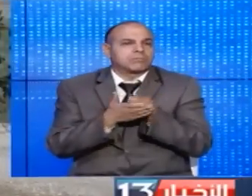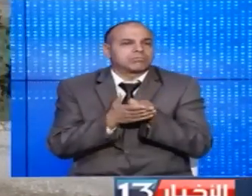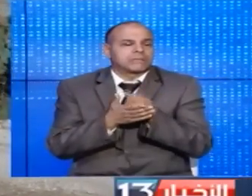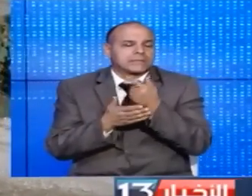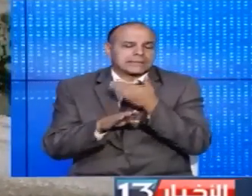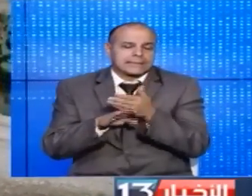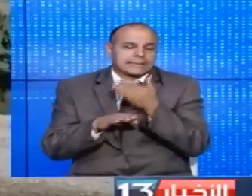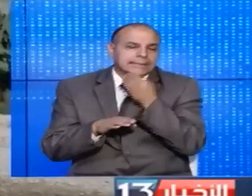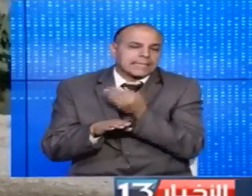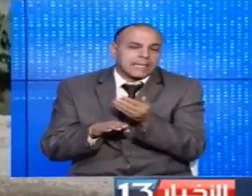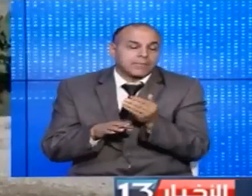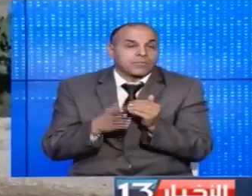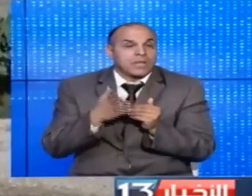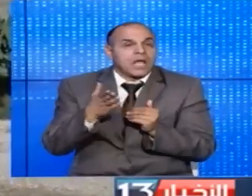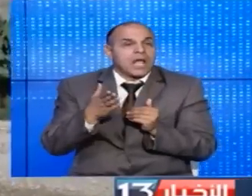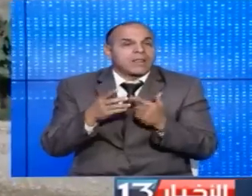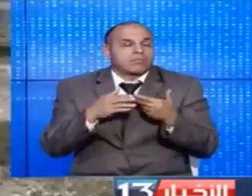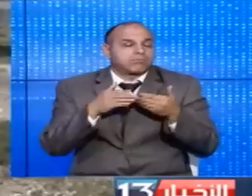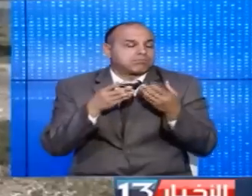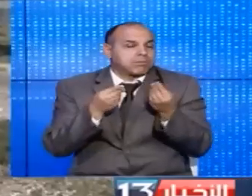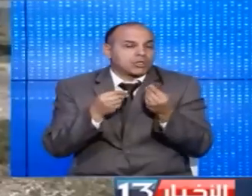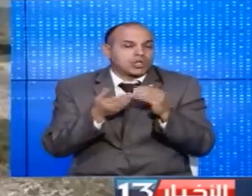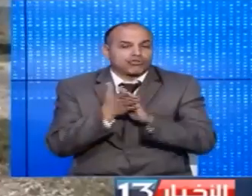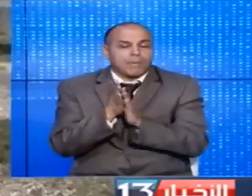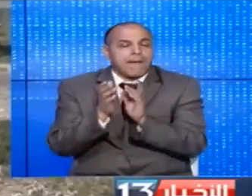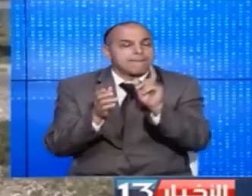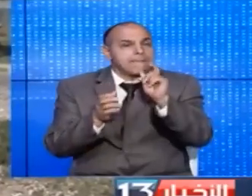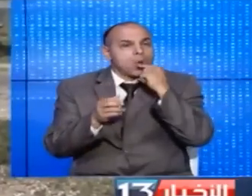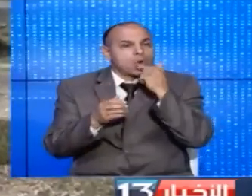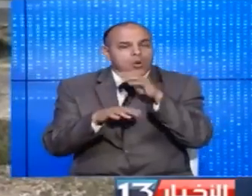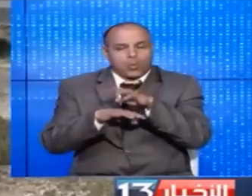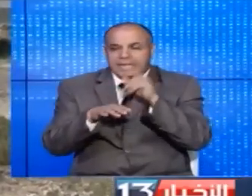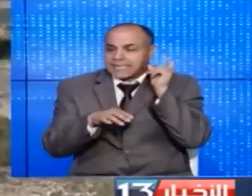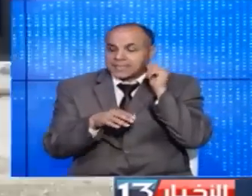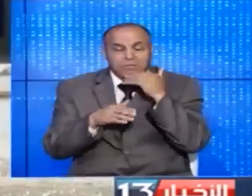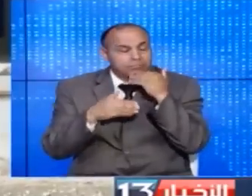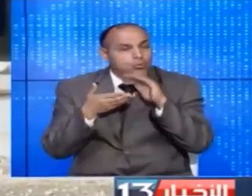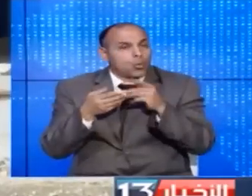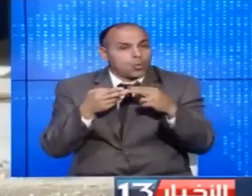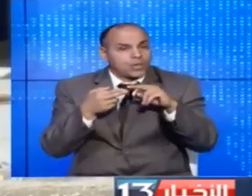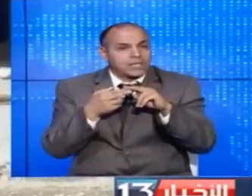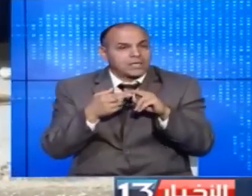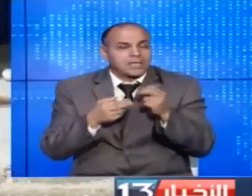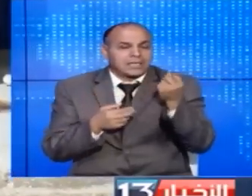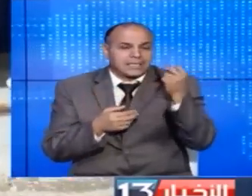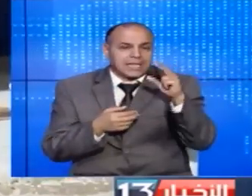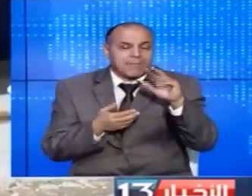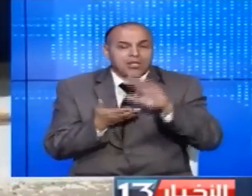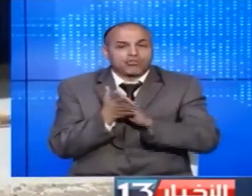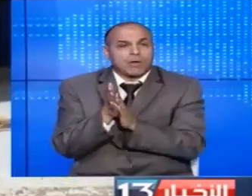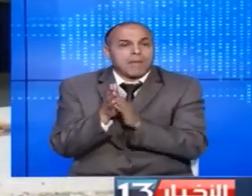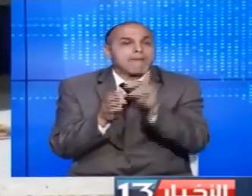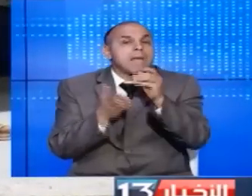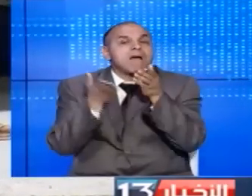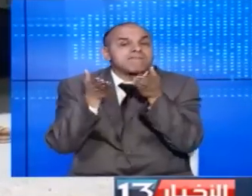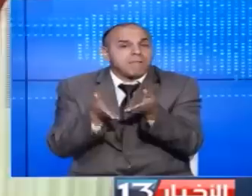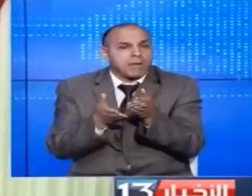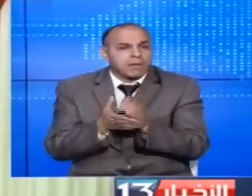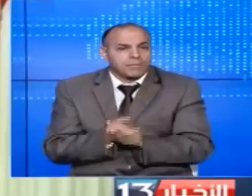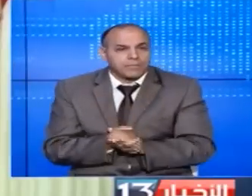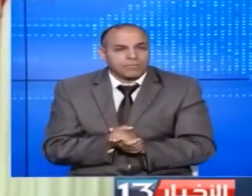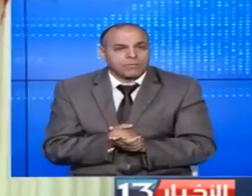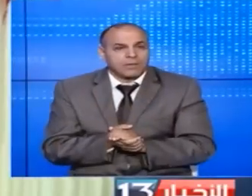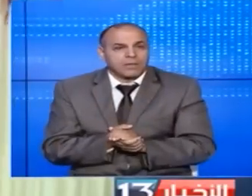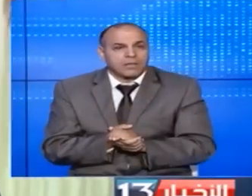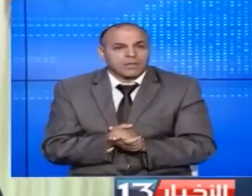تسييرها، ويتجاوز عدد الجمعيات المائية بولاية القصرين 300 جمعية مائية. وأكثر